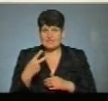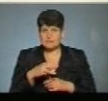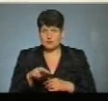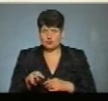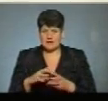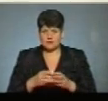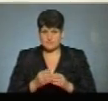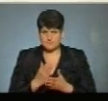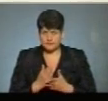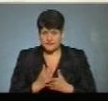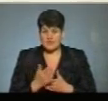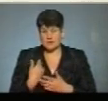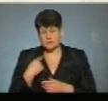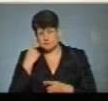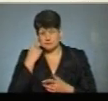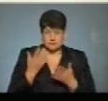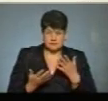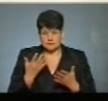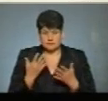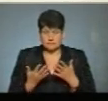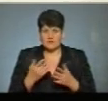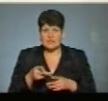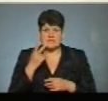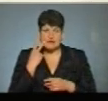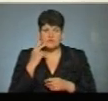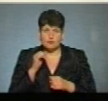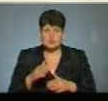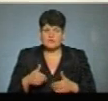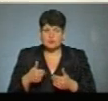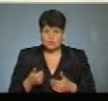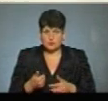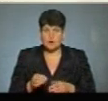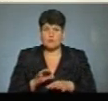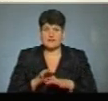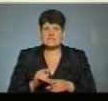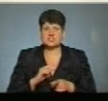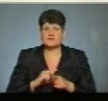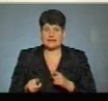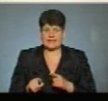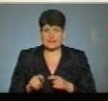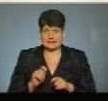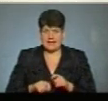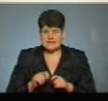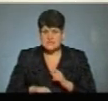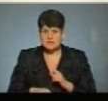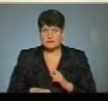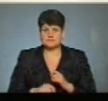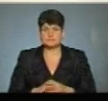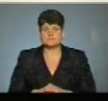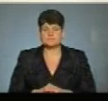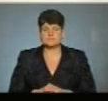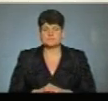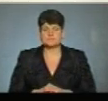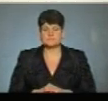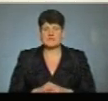за 20 хвилин результат. Якщо є в нас підозра або в людини є підозра, вона завжди може звернутися, провести швидкий тест. В подальшому